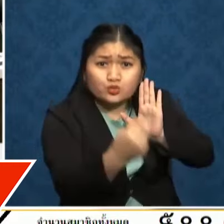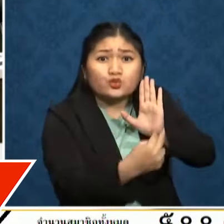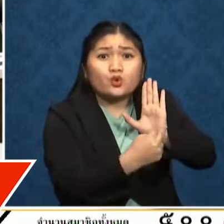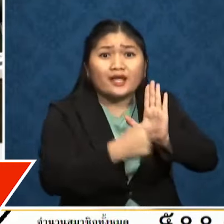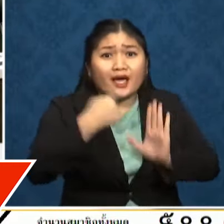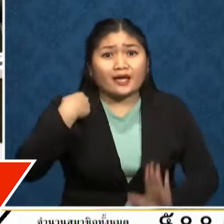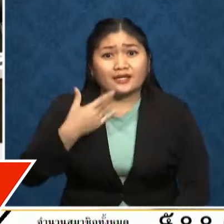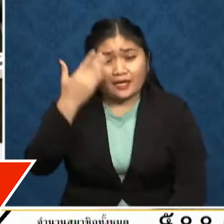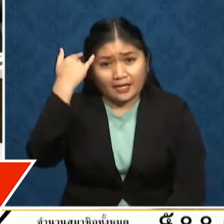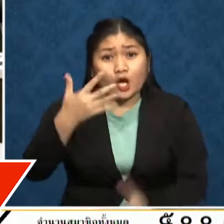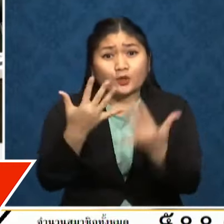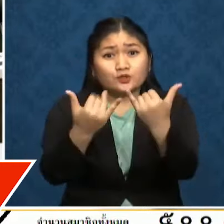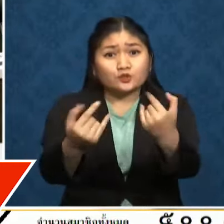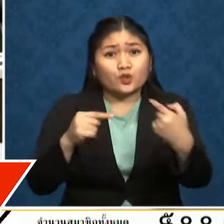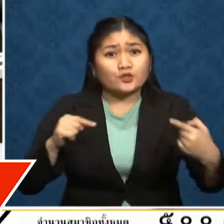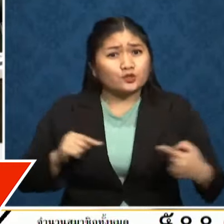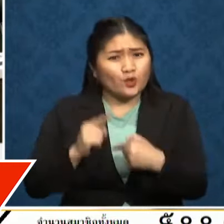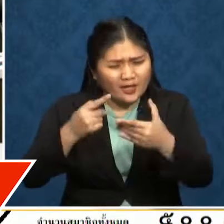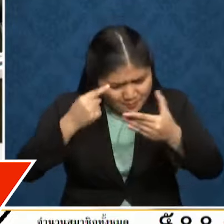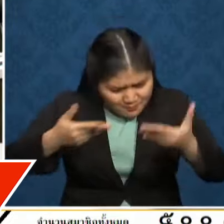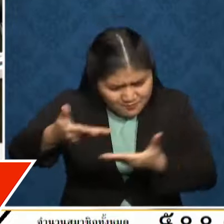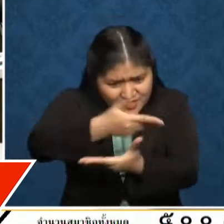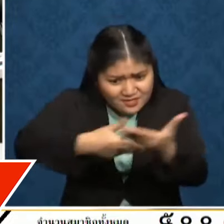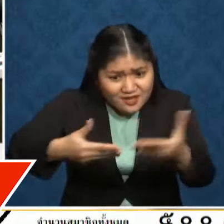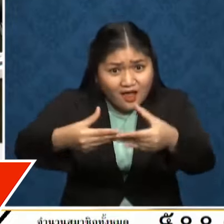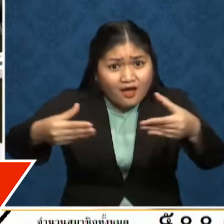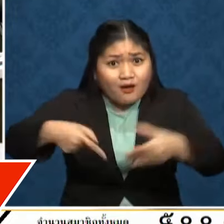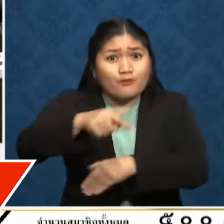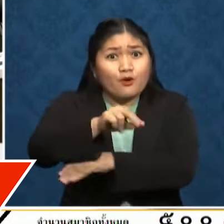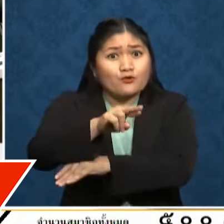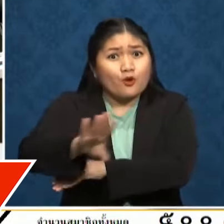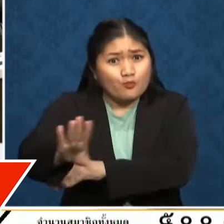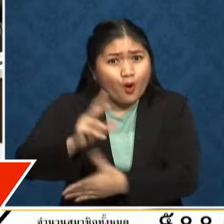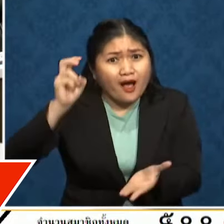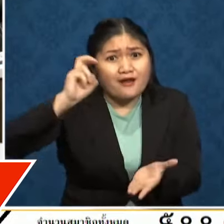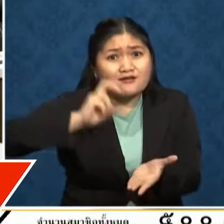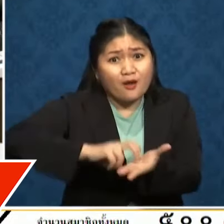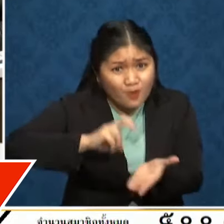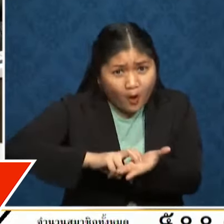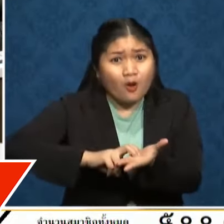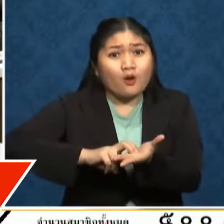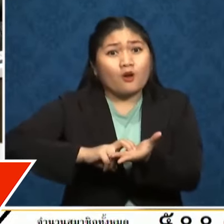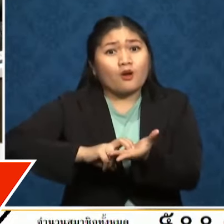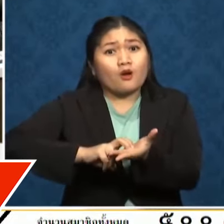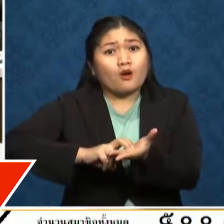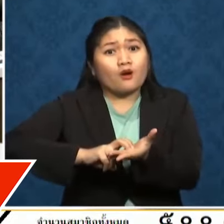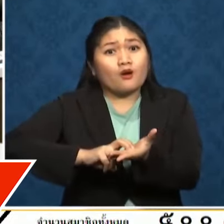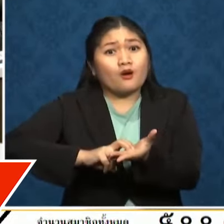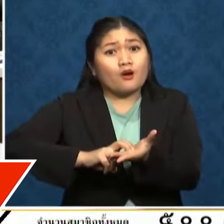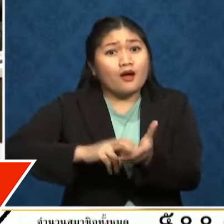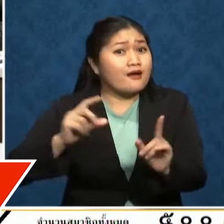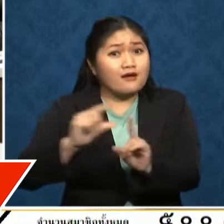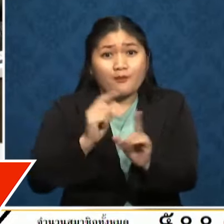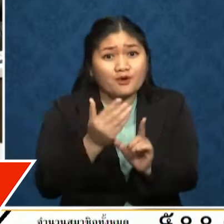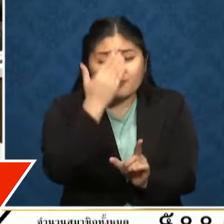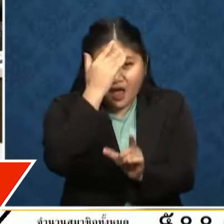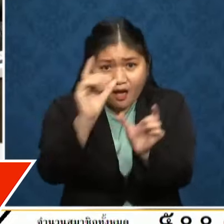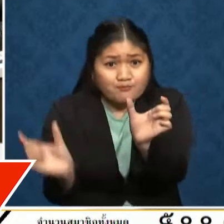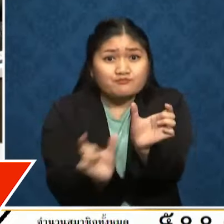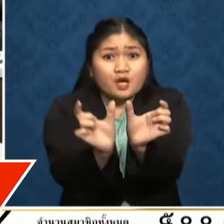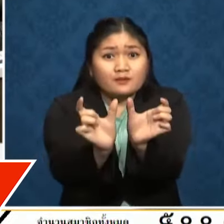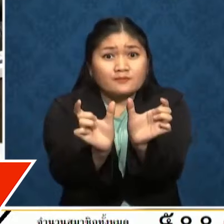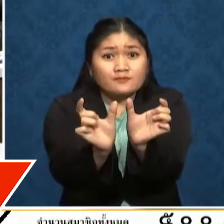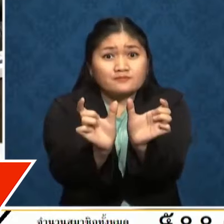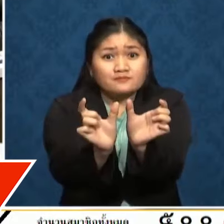ับขณะนี้เป็นการพิเจอร์ นาาร่างเพริ่มหยัดการรับรองเพศคำนำหน้านาม